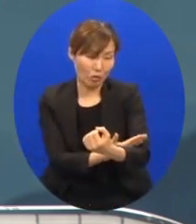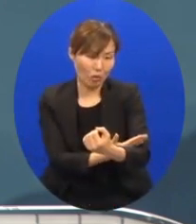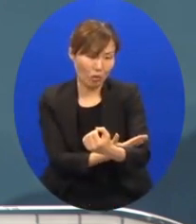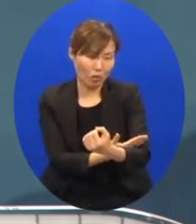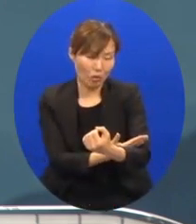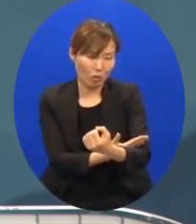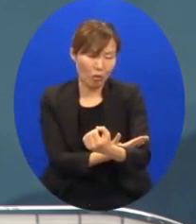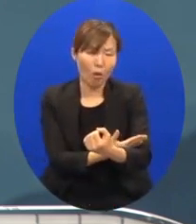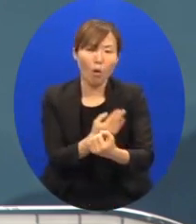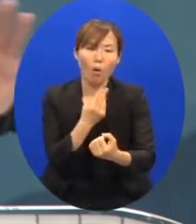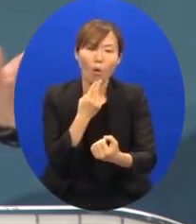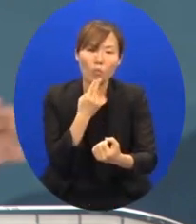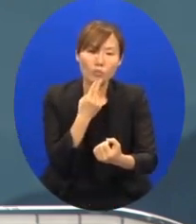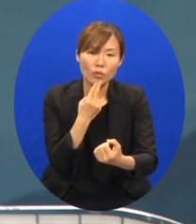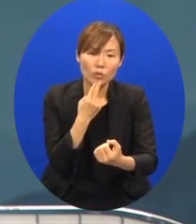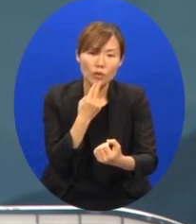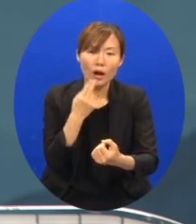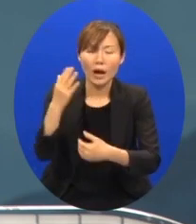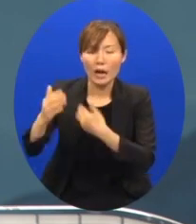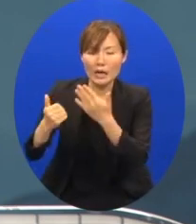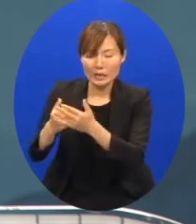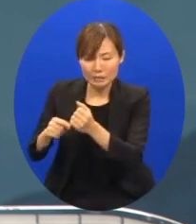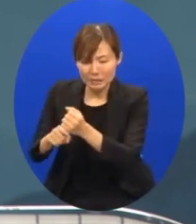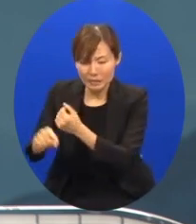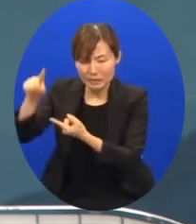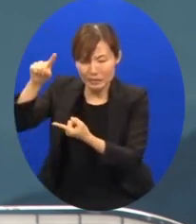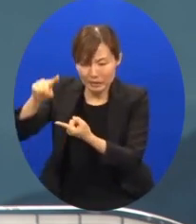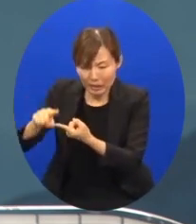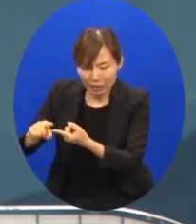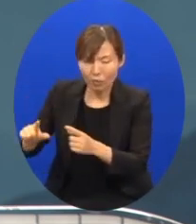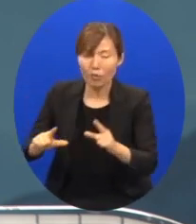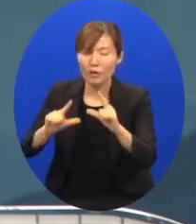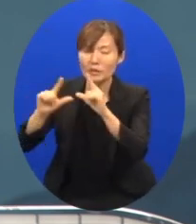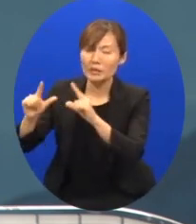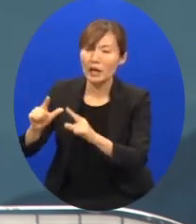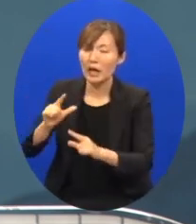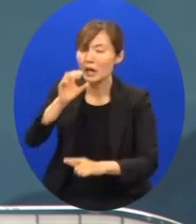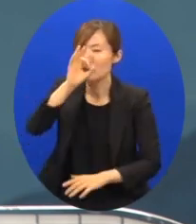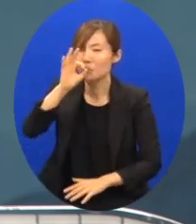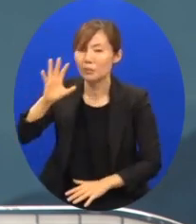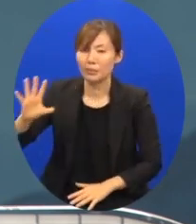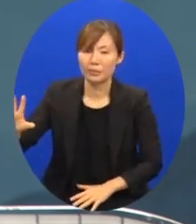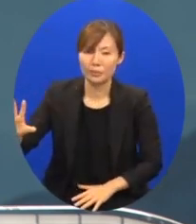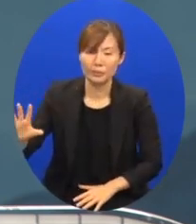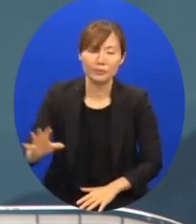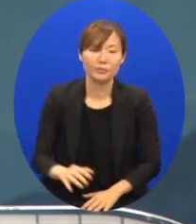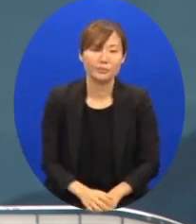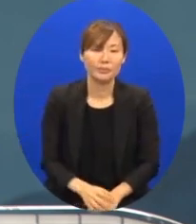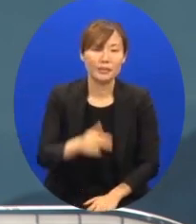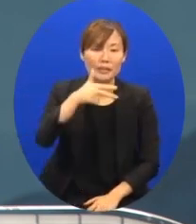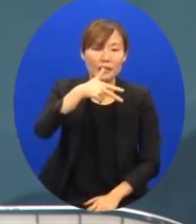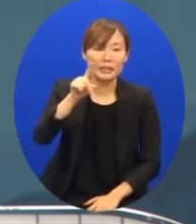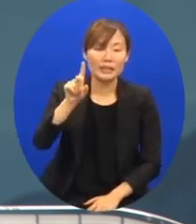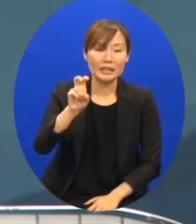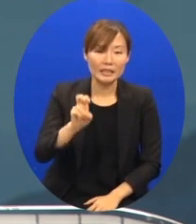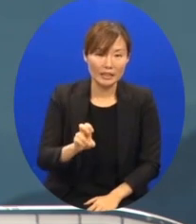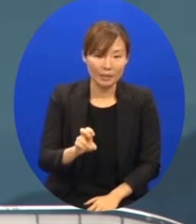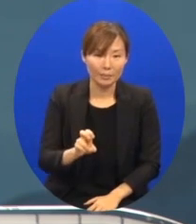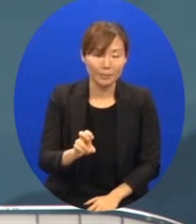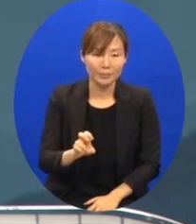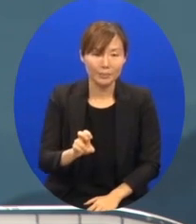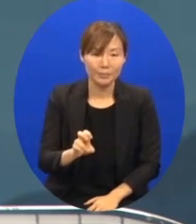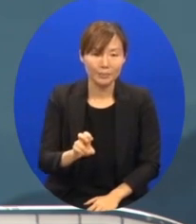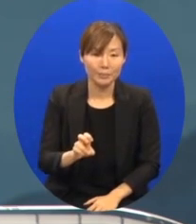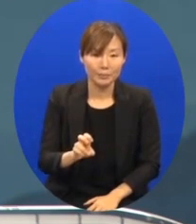세상에 하나님 뜻대로 찰 때 로 살 수 없습니다 잠언 24장 30절 말씀 부터